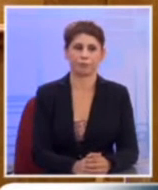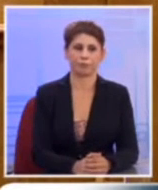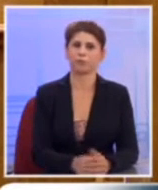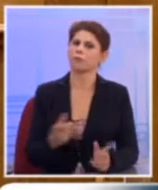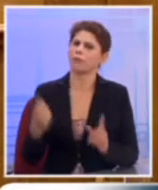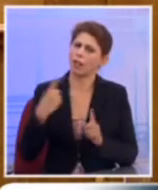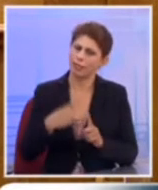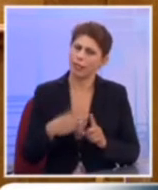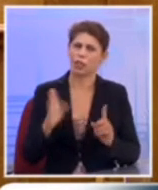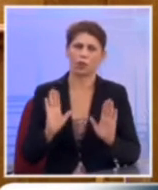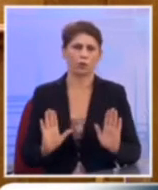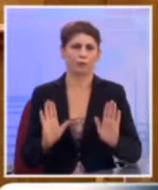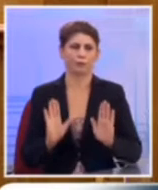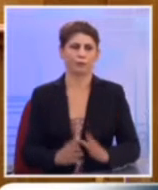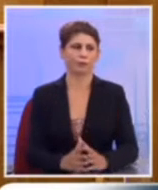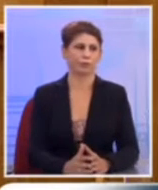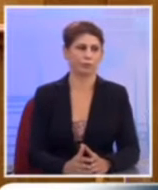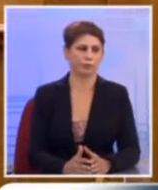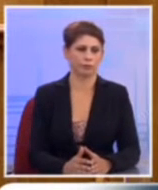ένα θετικό στοιχείο.